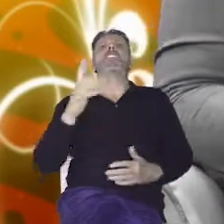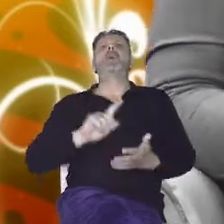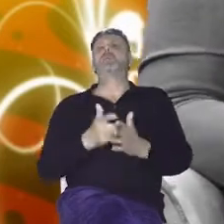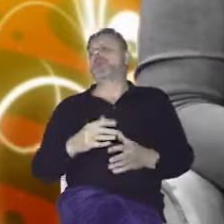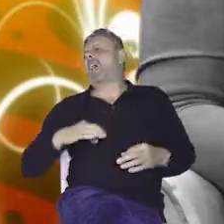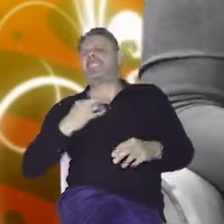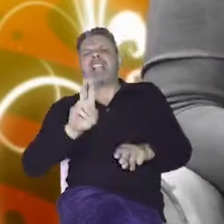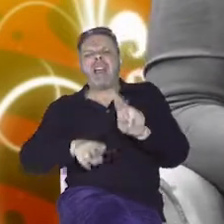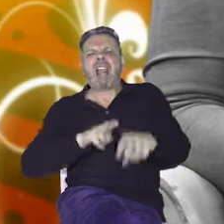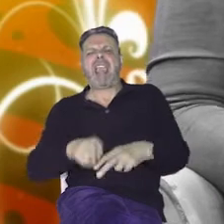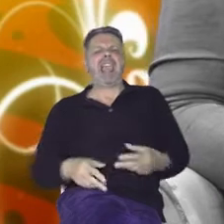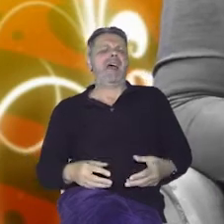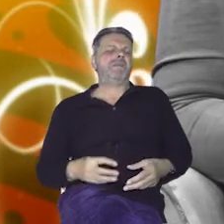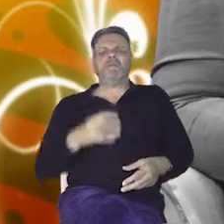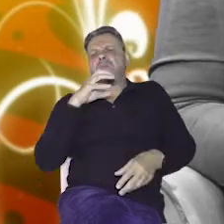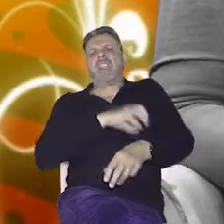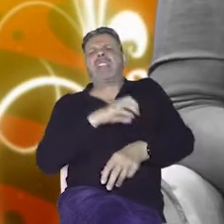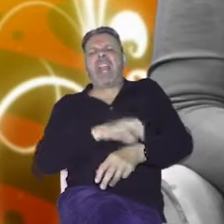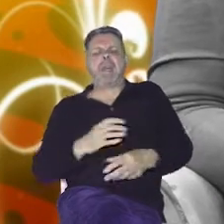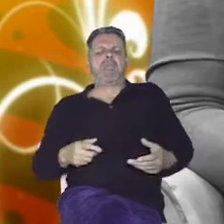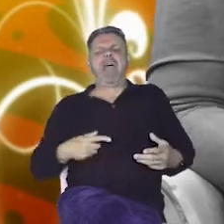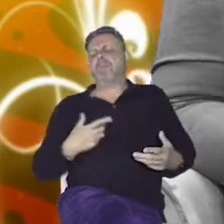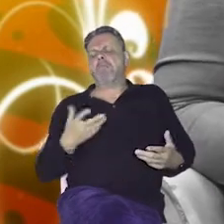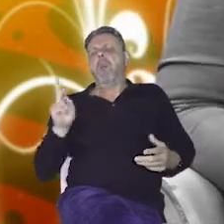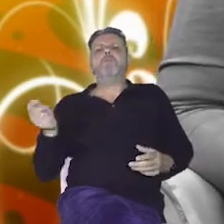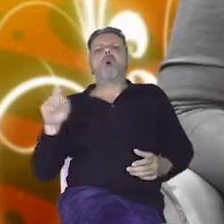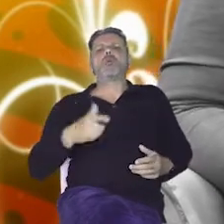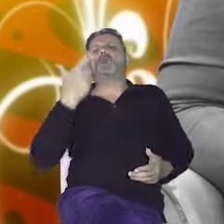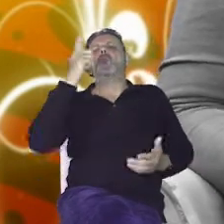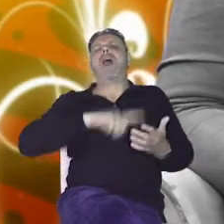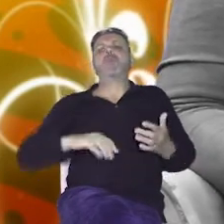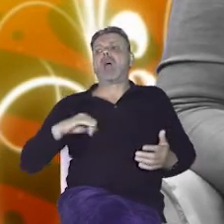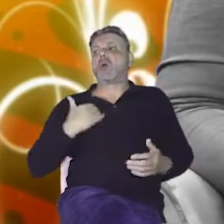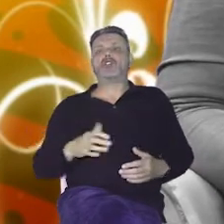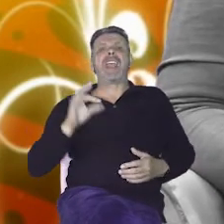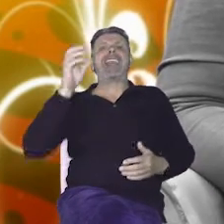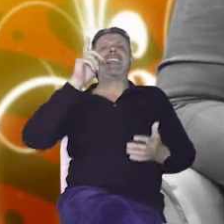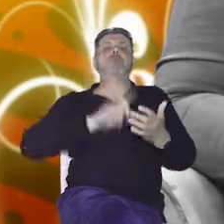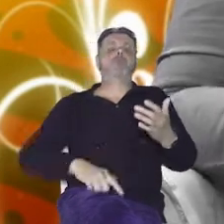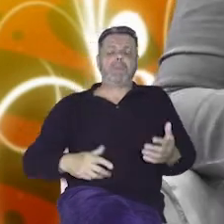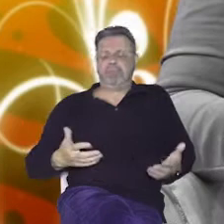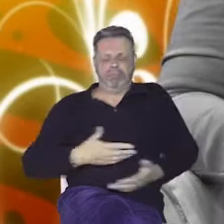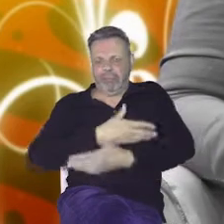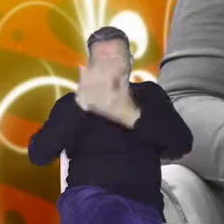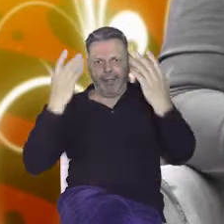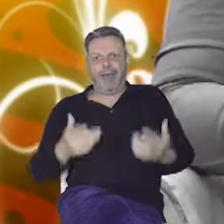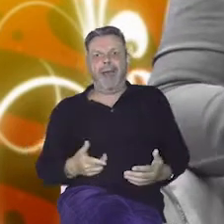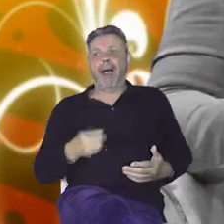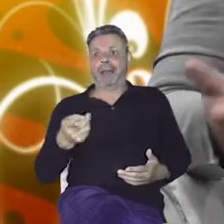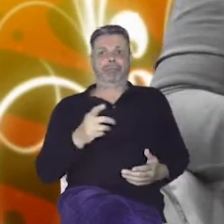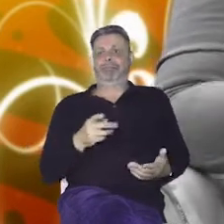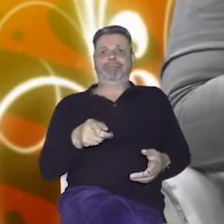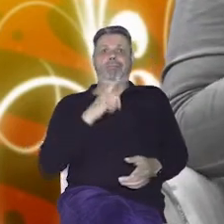imate fizioterapeute koji mogu doći 2 puta godišnje, 10 puta, znači to je u stvari u godini premalo, ali to